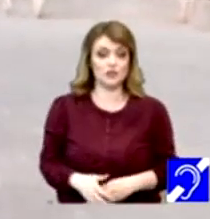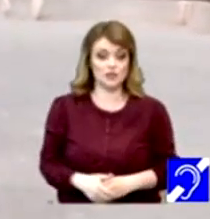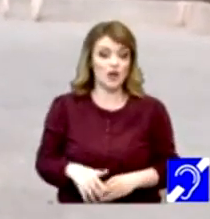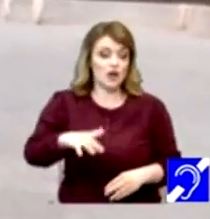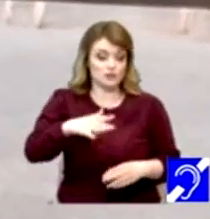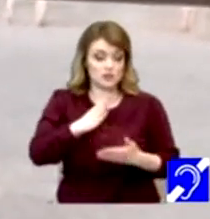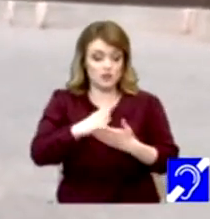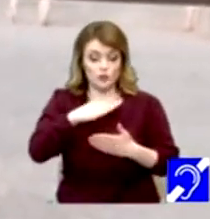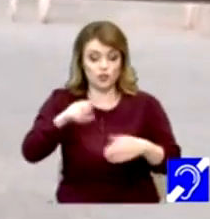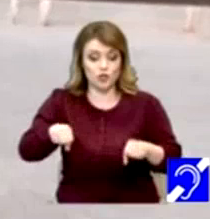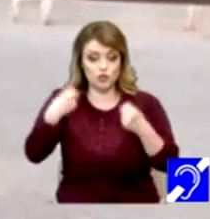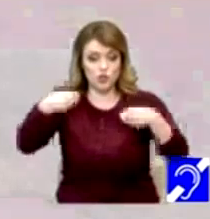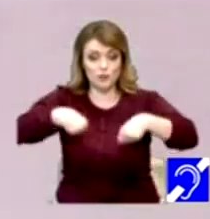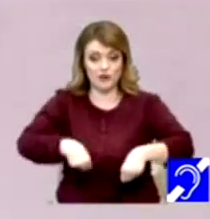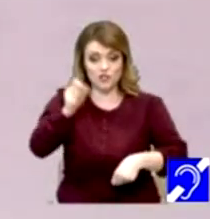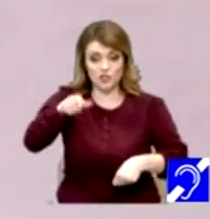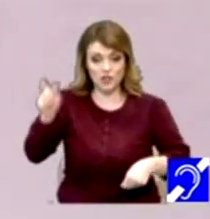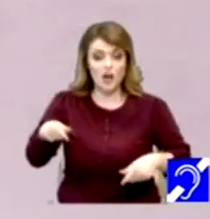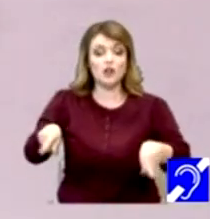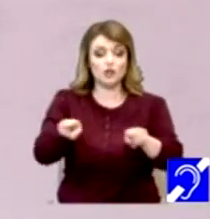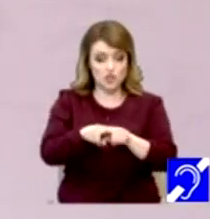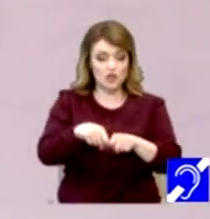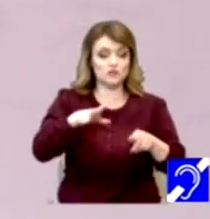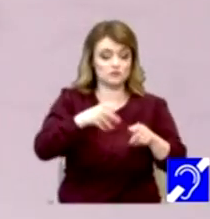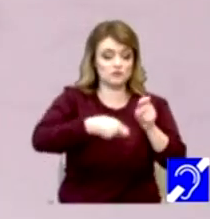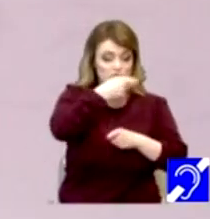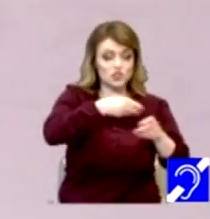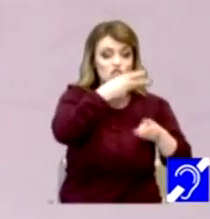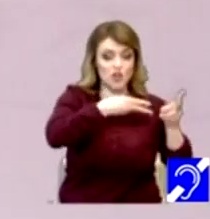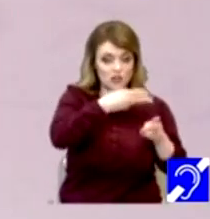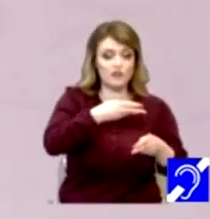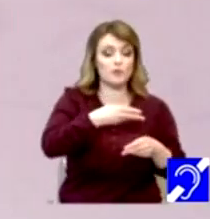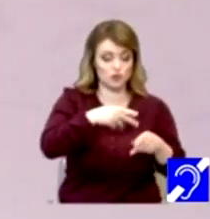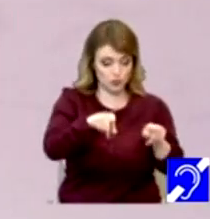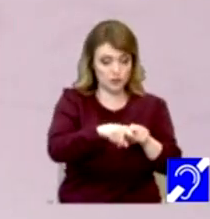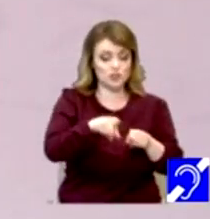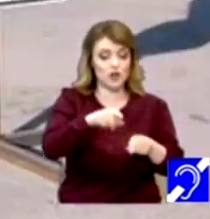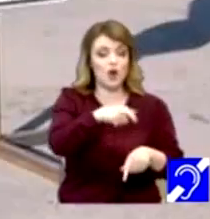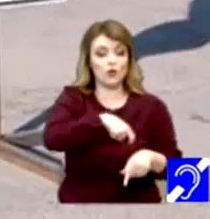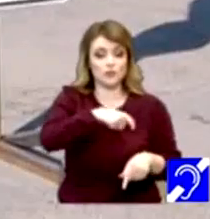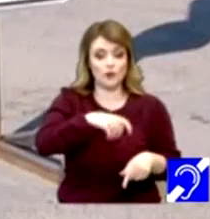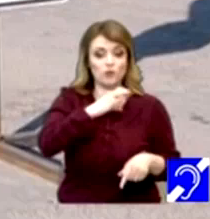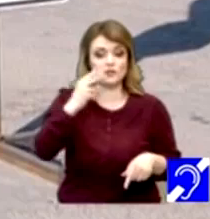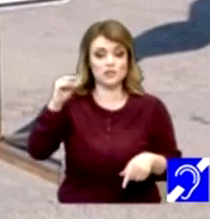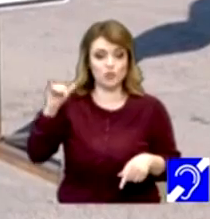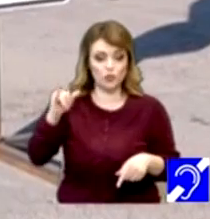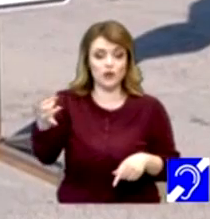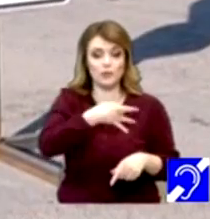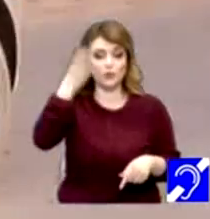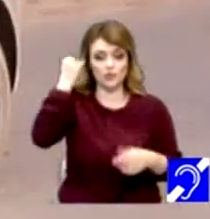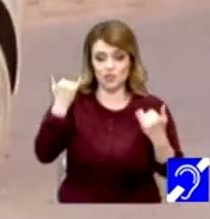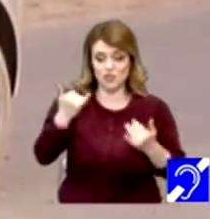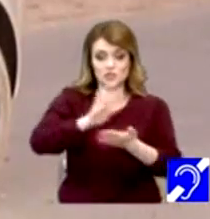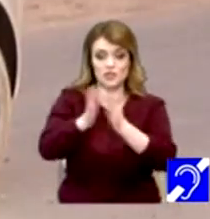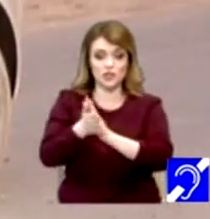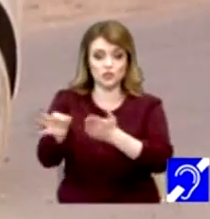limitarea drepturilor oamenilor. Anterior, o sesizare la acest subiect a fost depusă și de deputatul Octavian Țicu. Republica Moldova este în